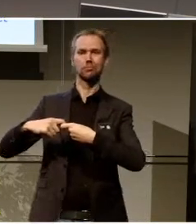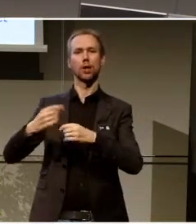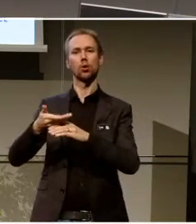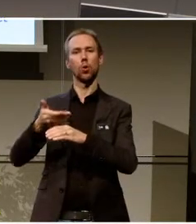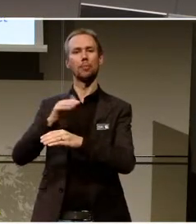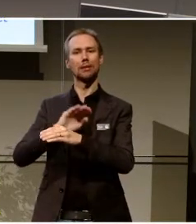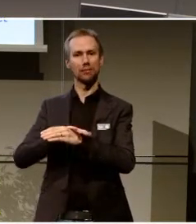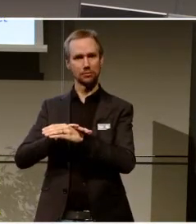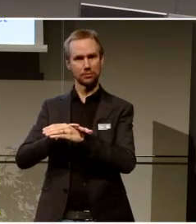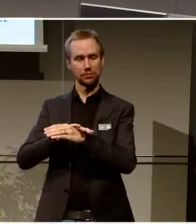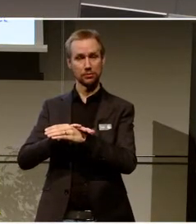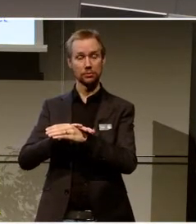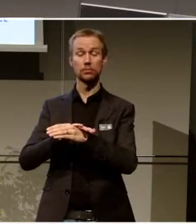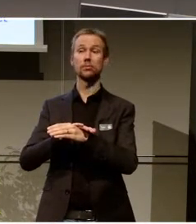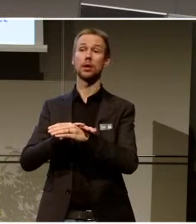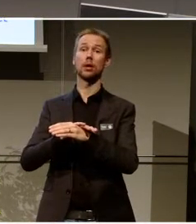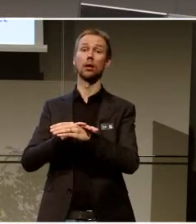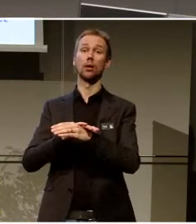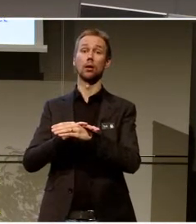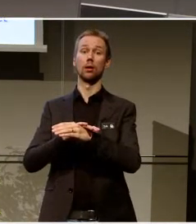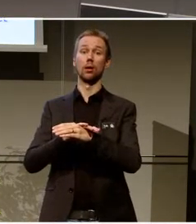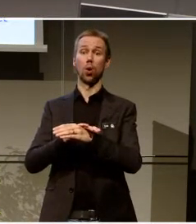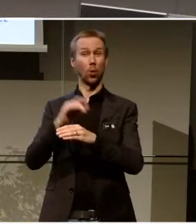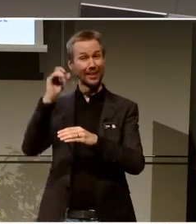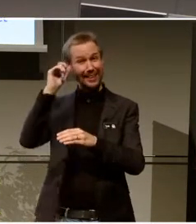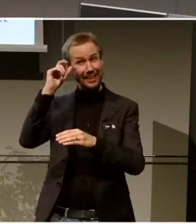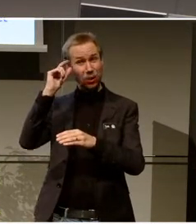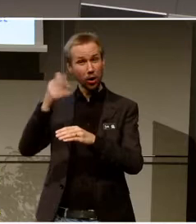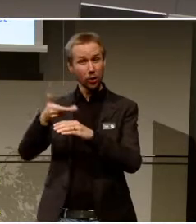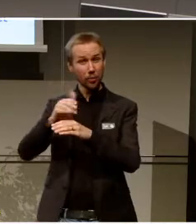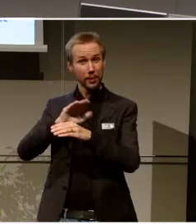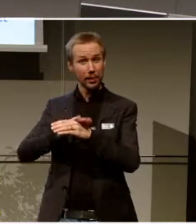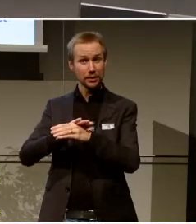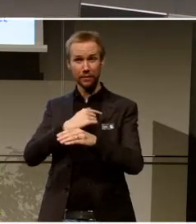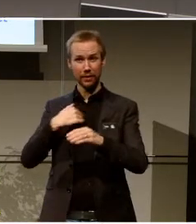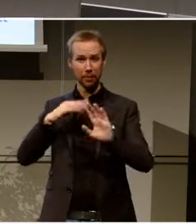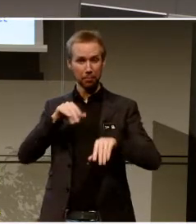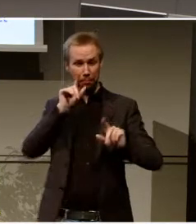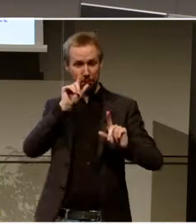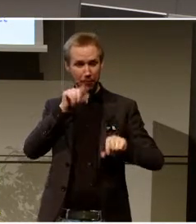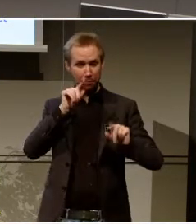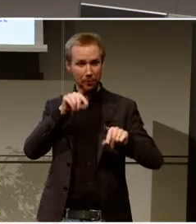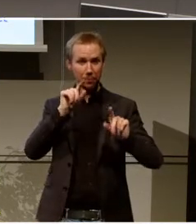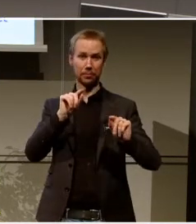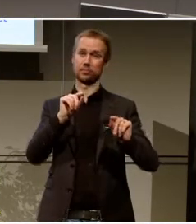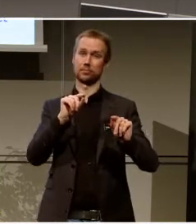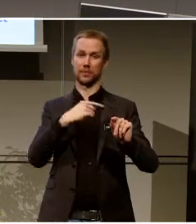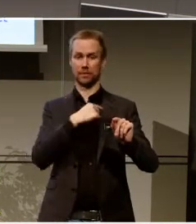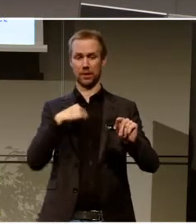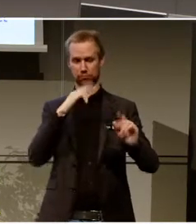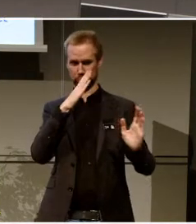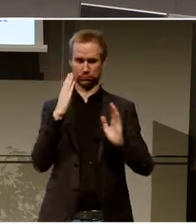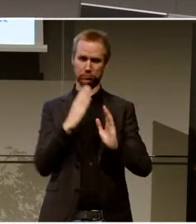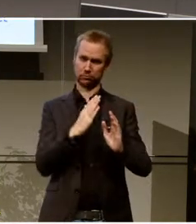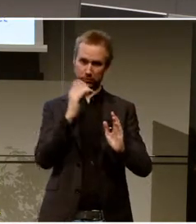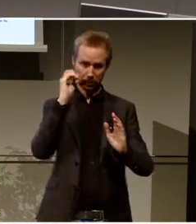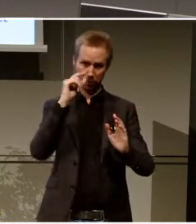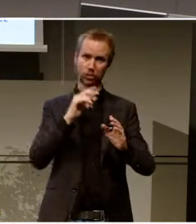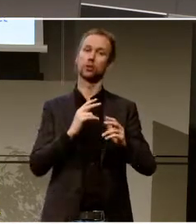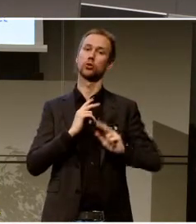Och vad gäller de digitala kompetenserna som vi har hittat när vi har jobbat med digital trygghet så är det framförallt 3